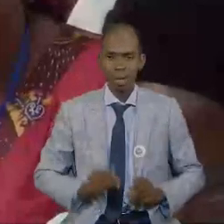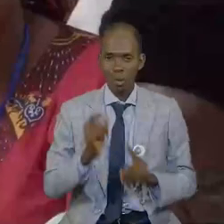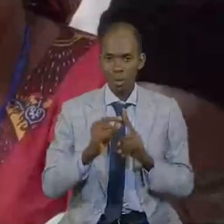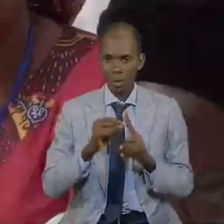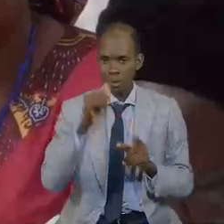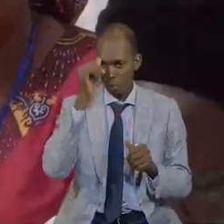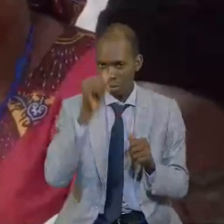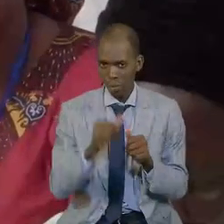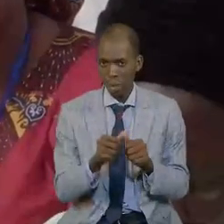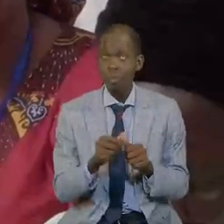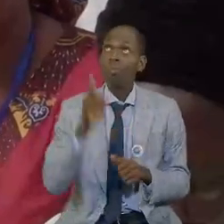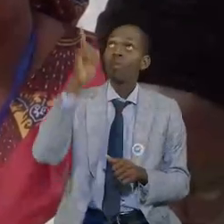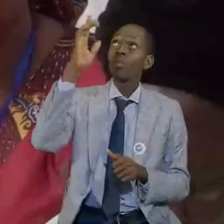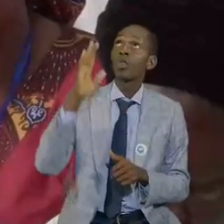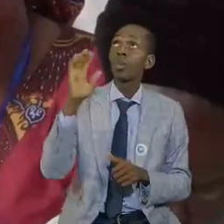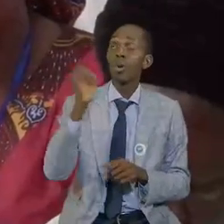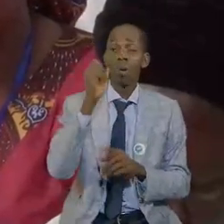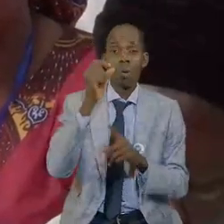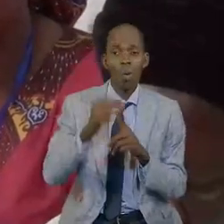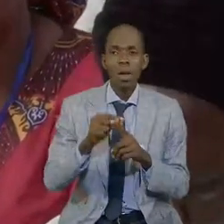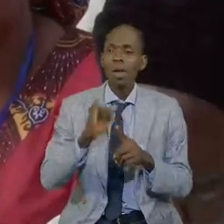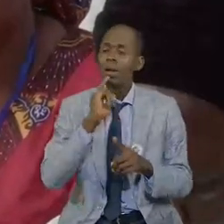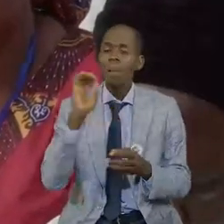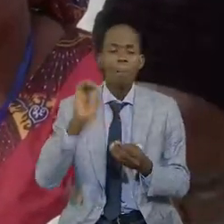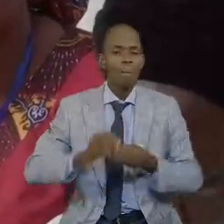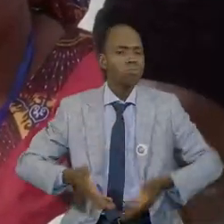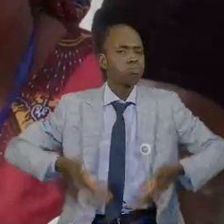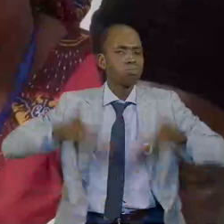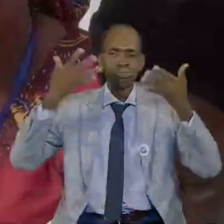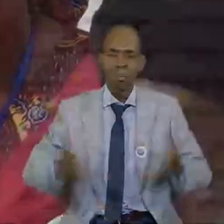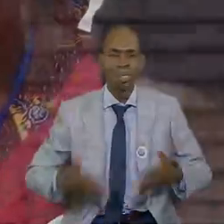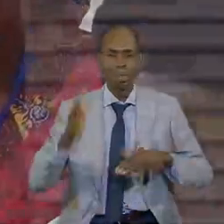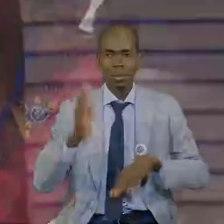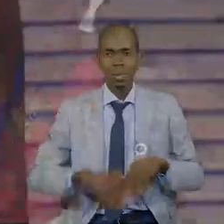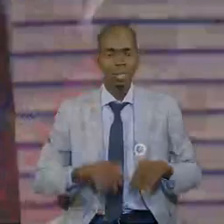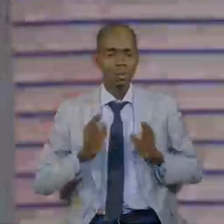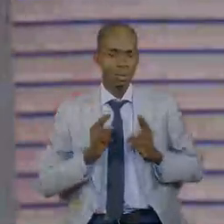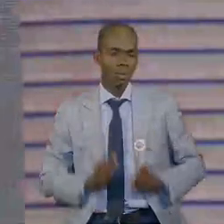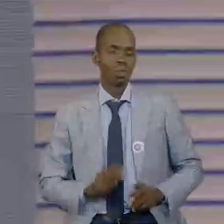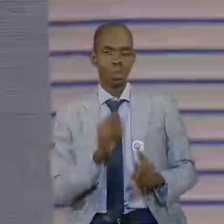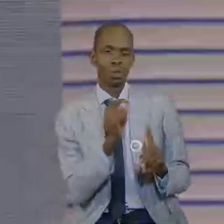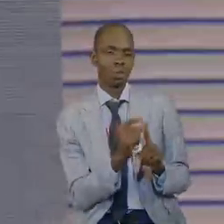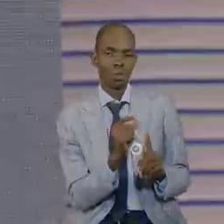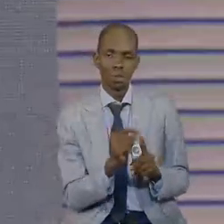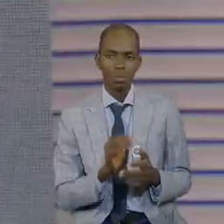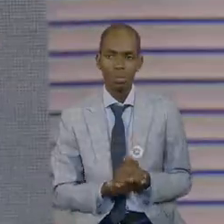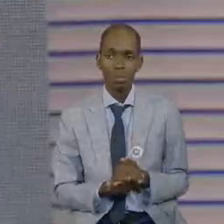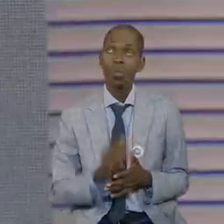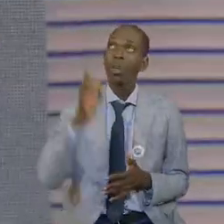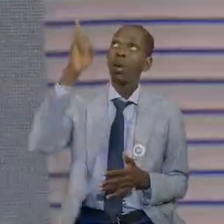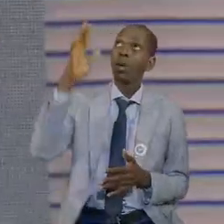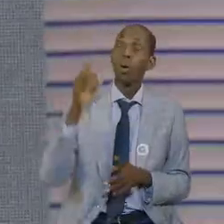d'un homme. God's word is heavier than man's word. La parole de Dieu est plus lourde que la parole d'un homme. God's word